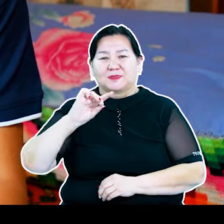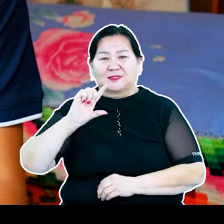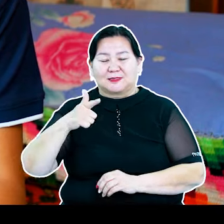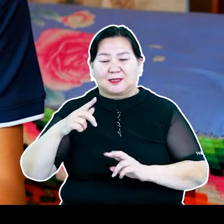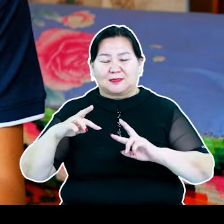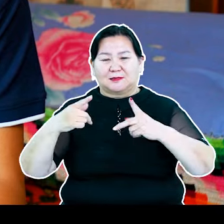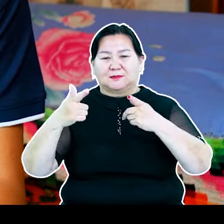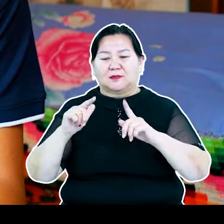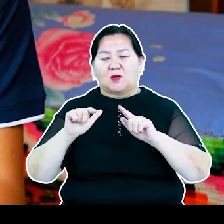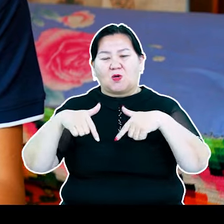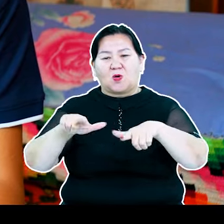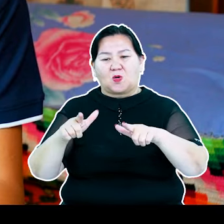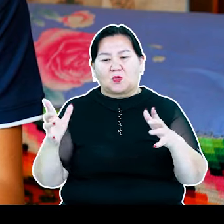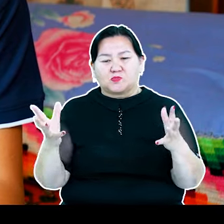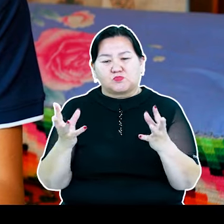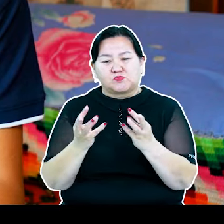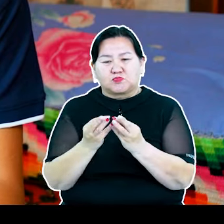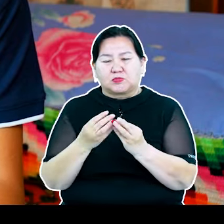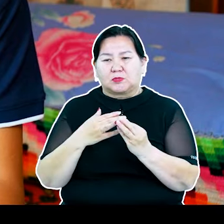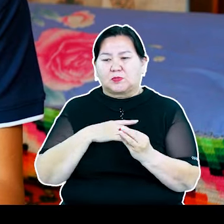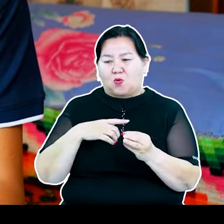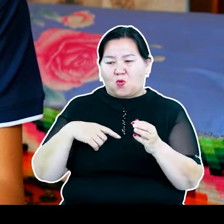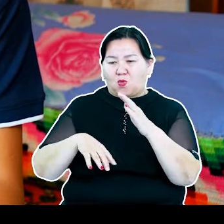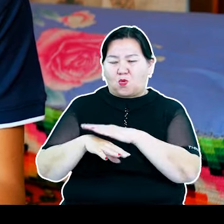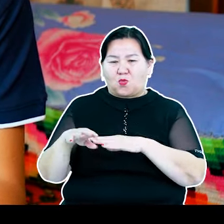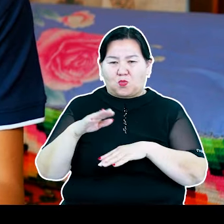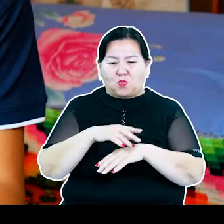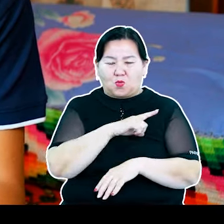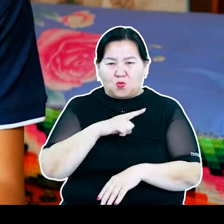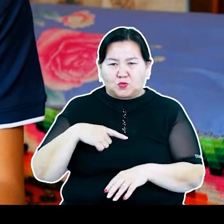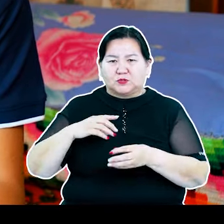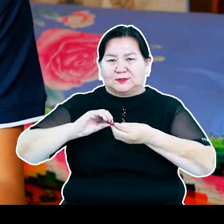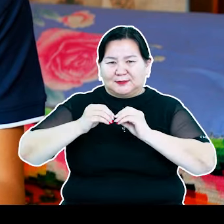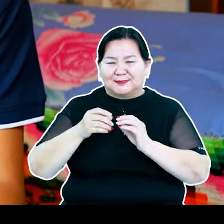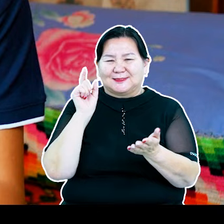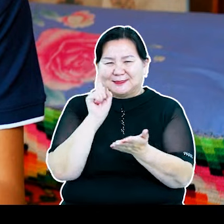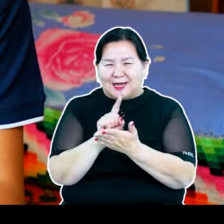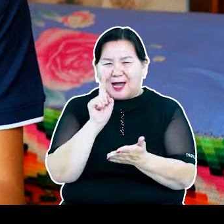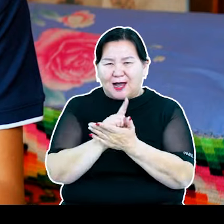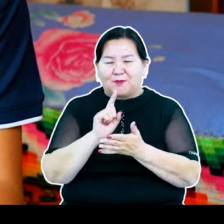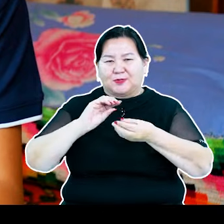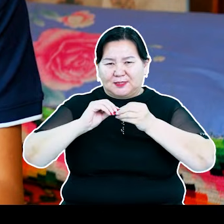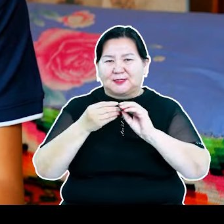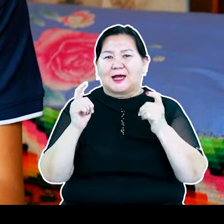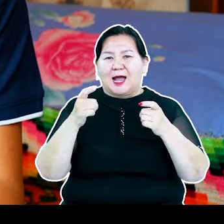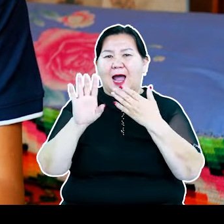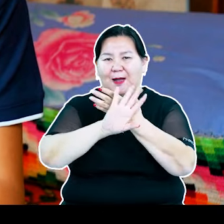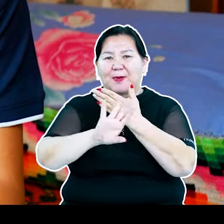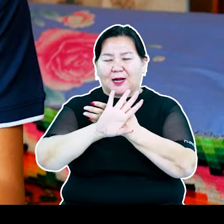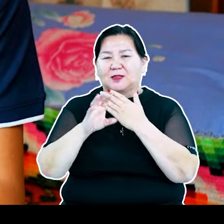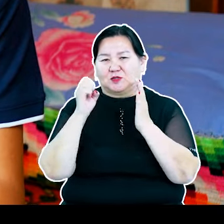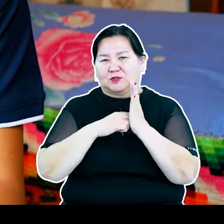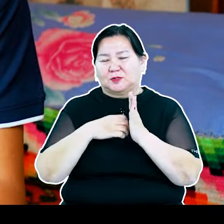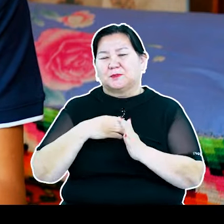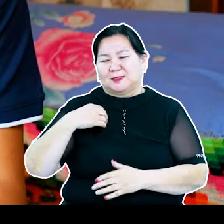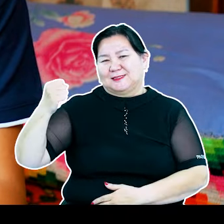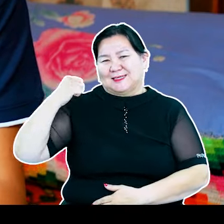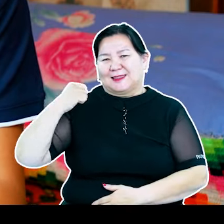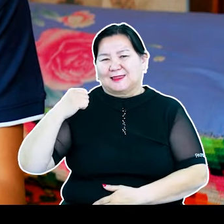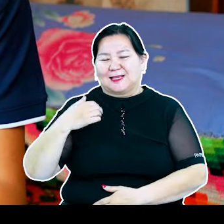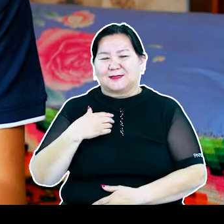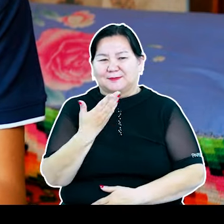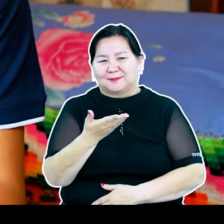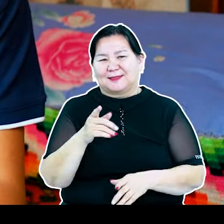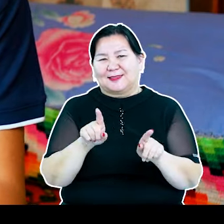өөрчлөлтөөс болоод гол ус маань багасж байхад бид өөрсдийн чадах зүйлсээ хэцүү гэлтгүй заавал хийж хамгаалах хэвээр. Би ах чадахгүй ах гэж бодож